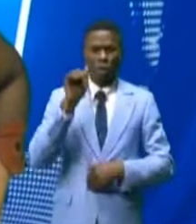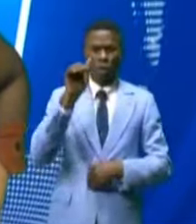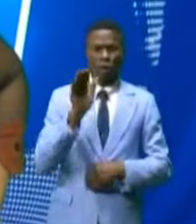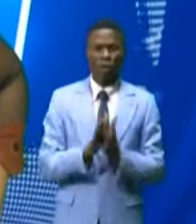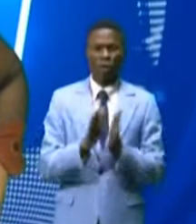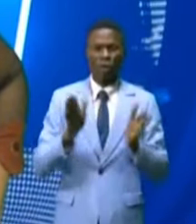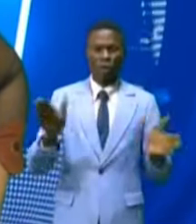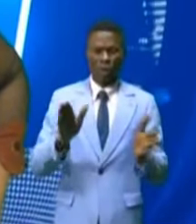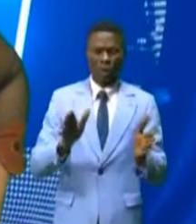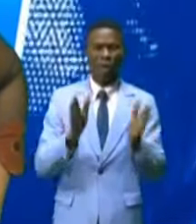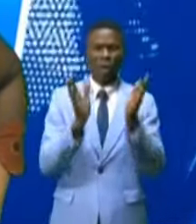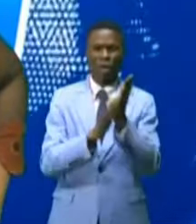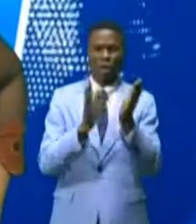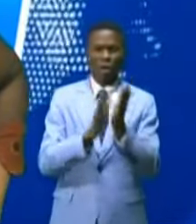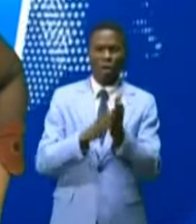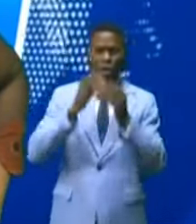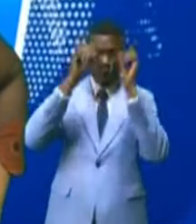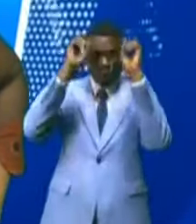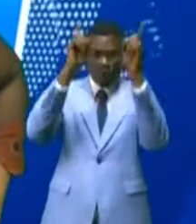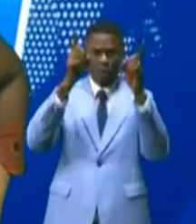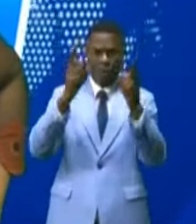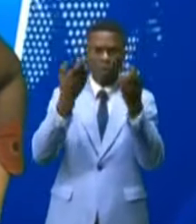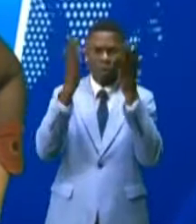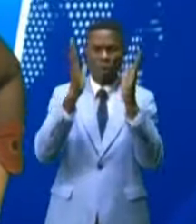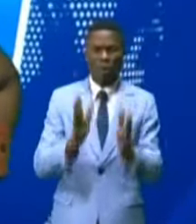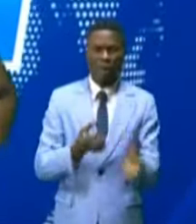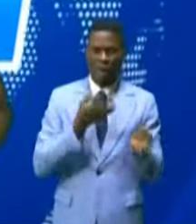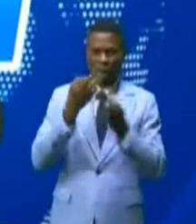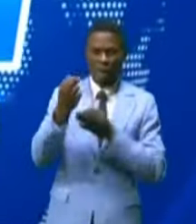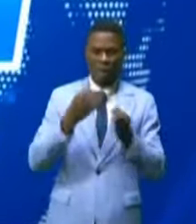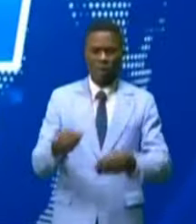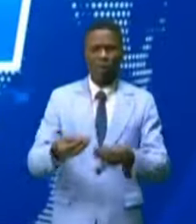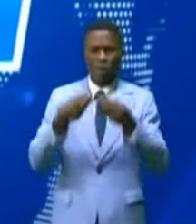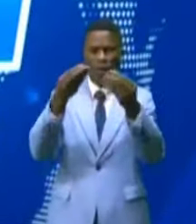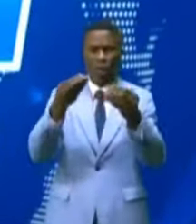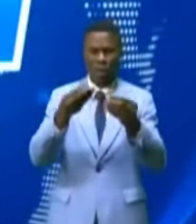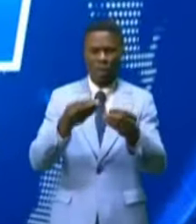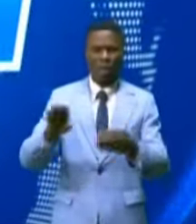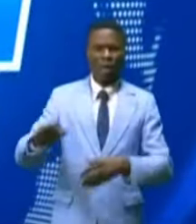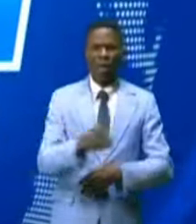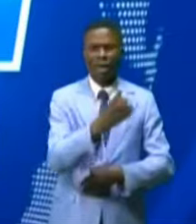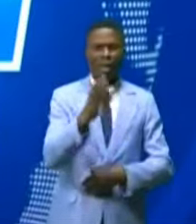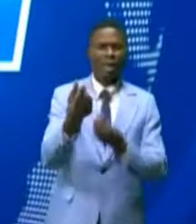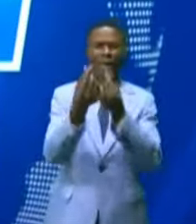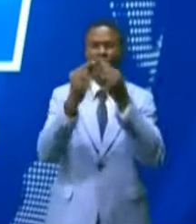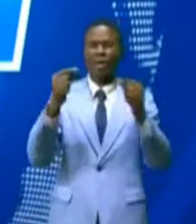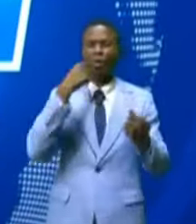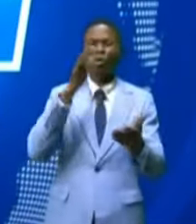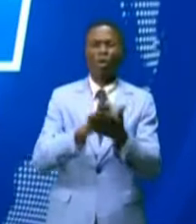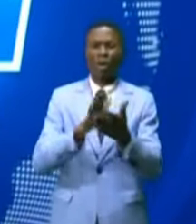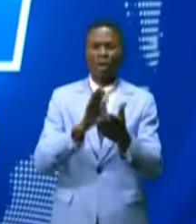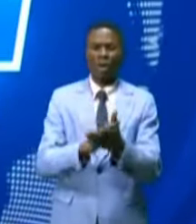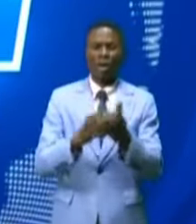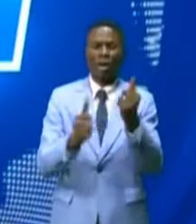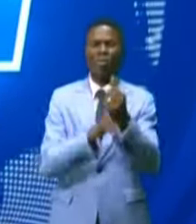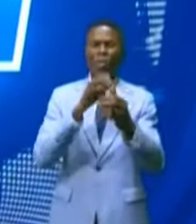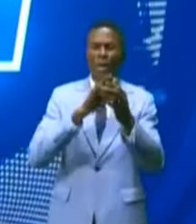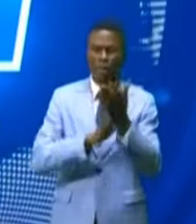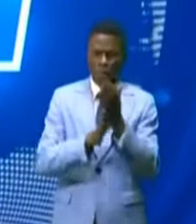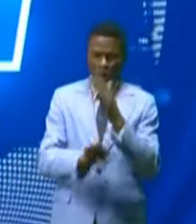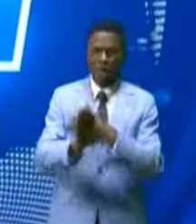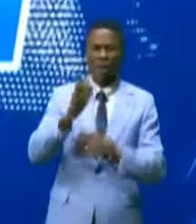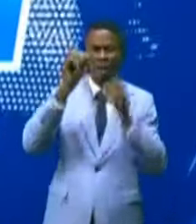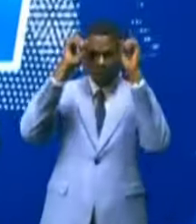de cet établissement de transport des étudiants a symboliquement offert des courses gratuites et félicité les abonnés du bon comportement